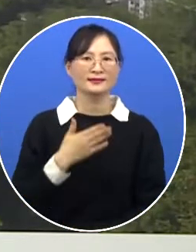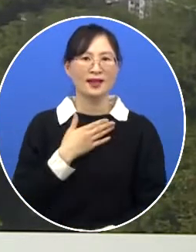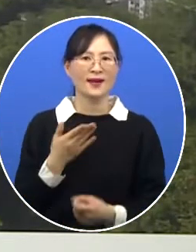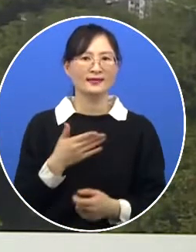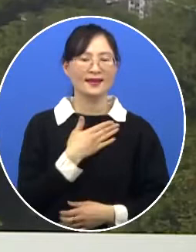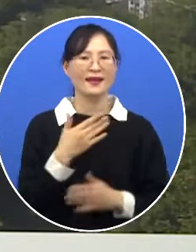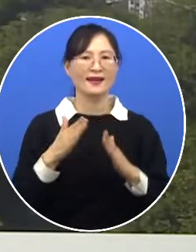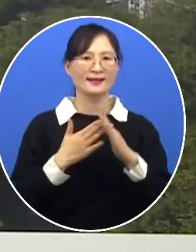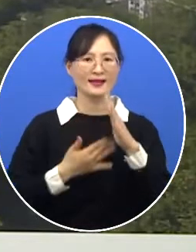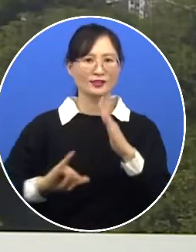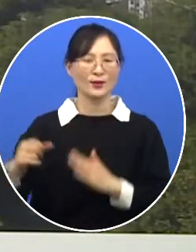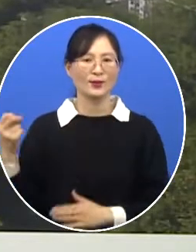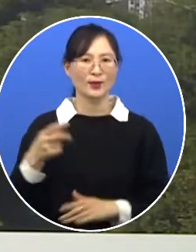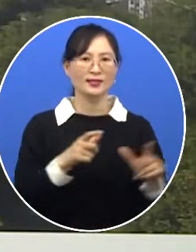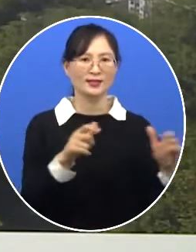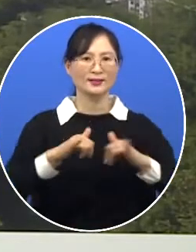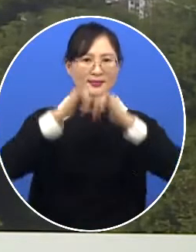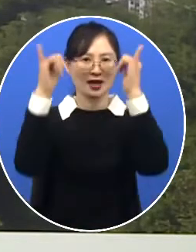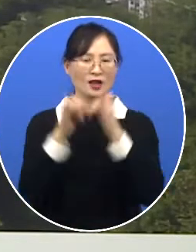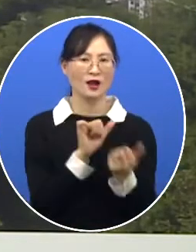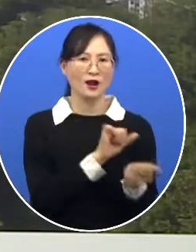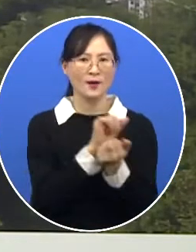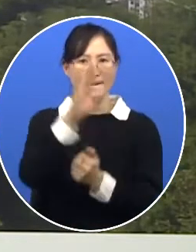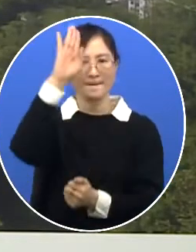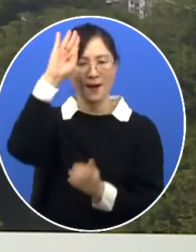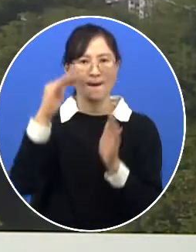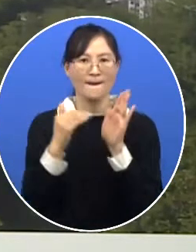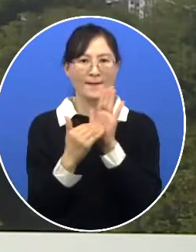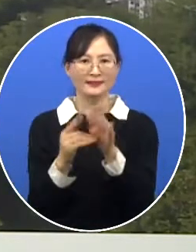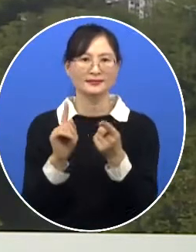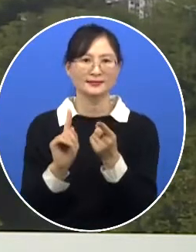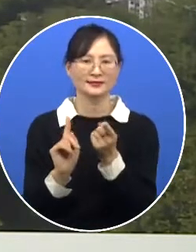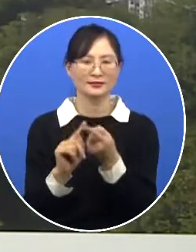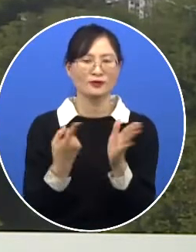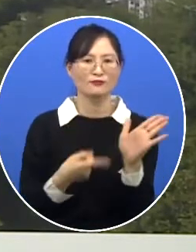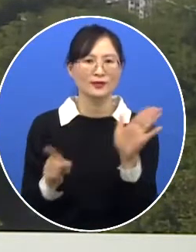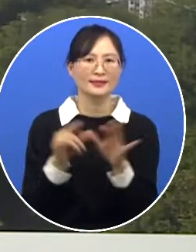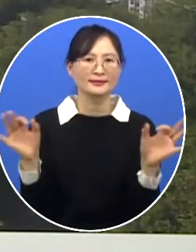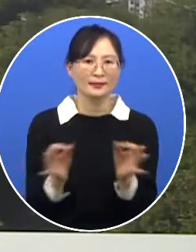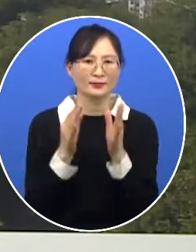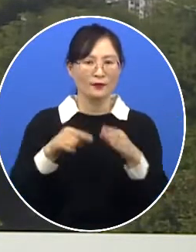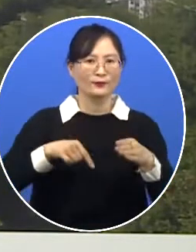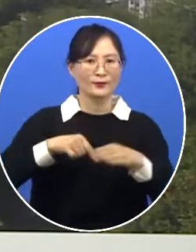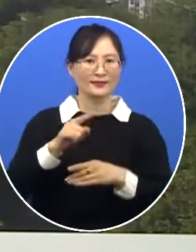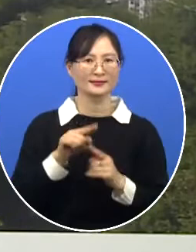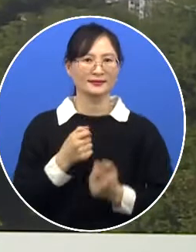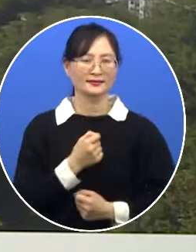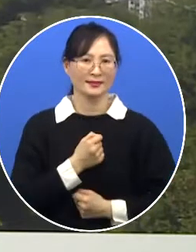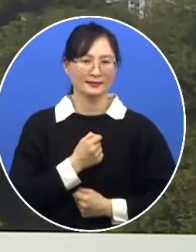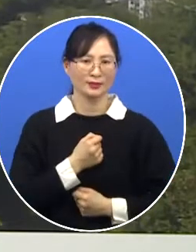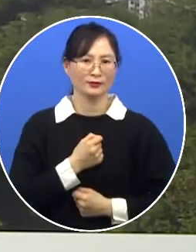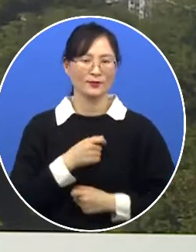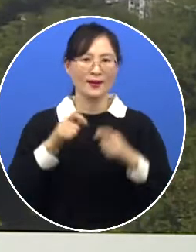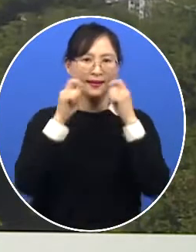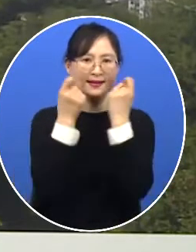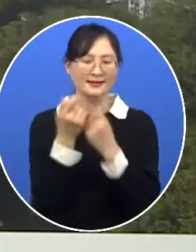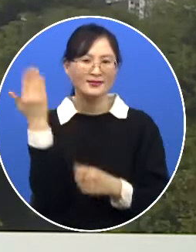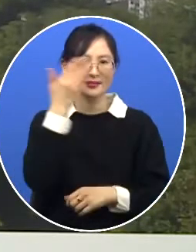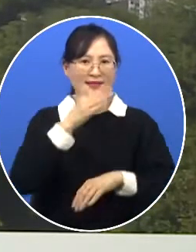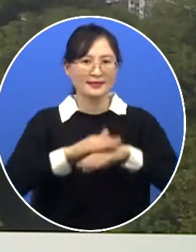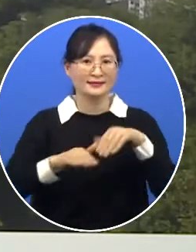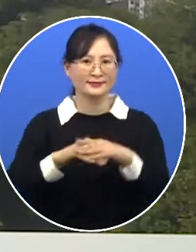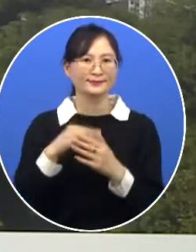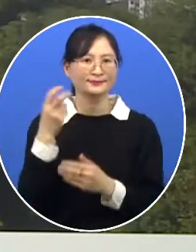내 가족 또 지역사회로 감염병 확산을 차단하기 위해 당분간 외출을 자제해 주시고 개인위생을